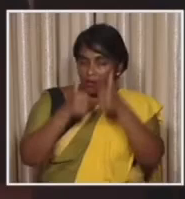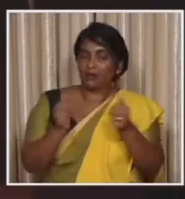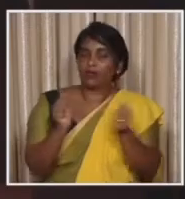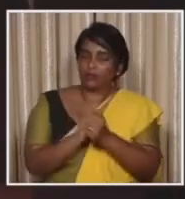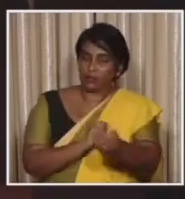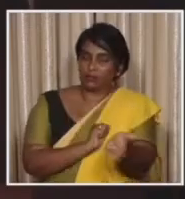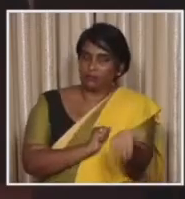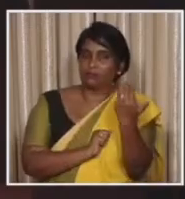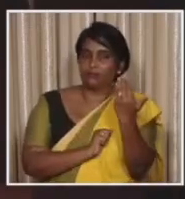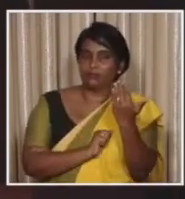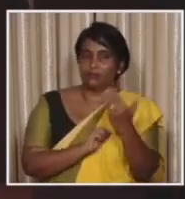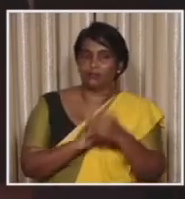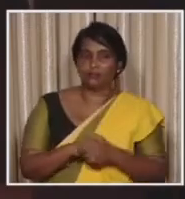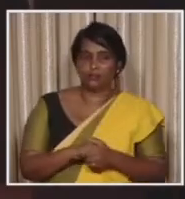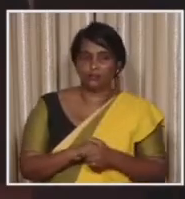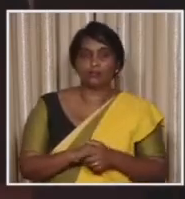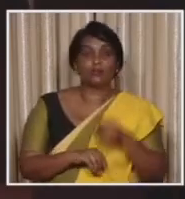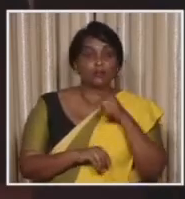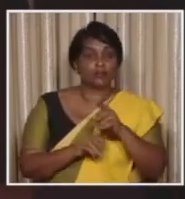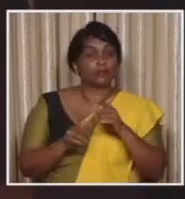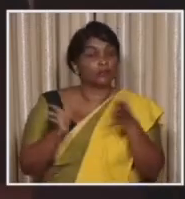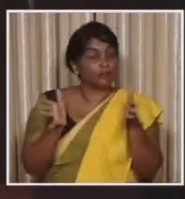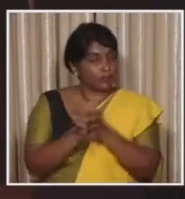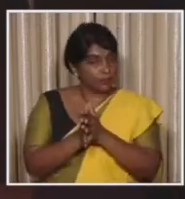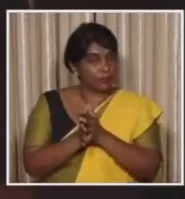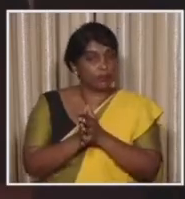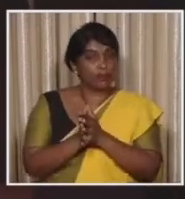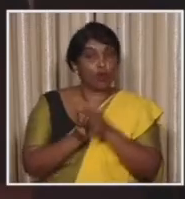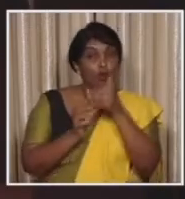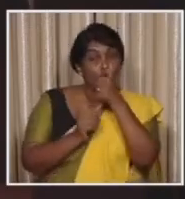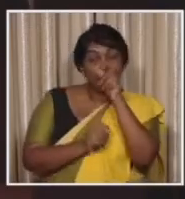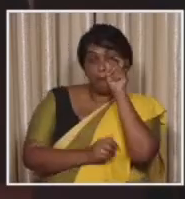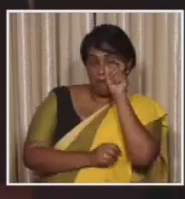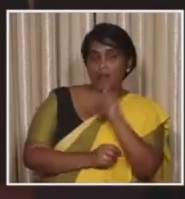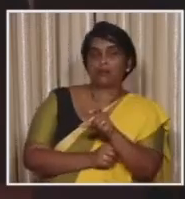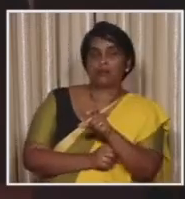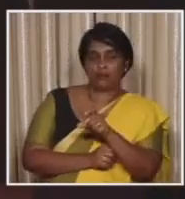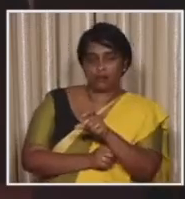ගන්න. ඒ සංයුතිය දිහත් හොනර බලන්න.